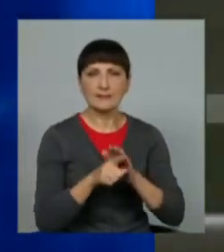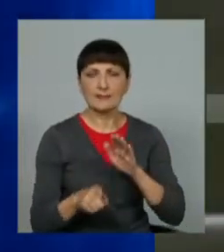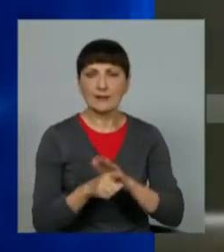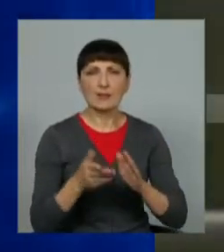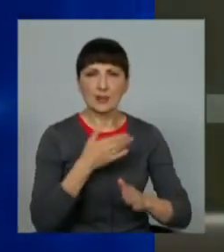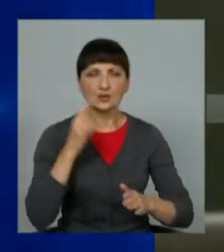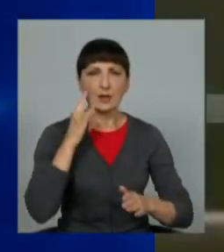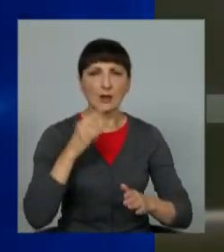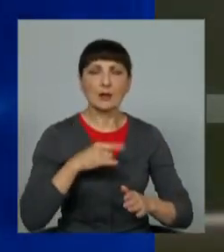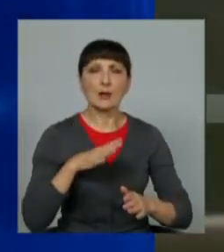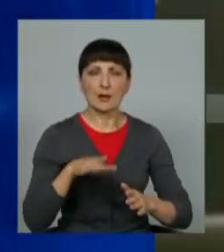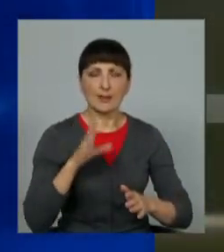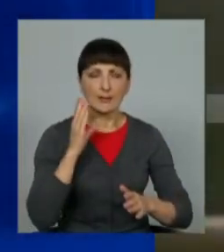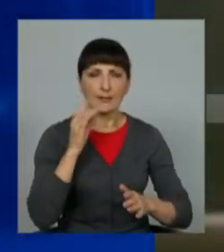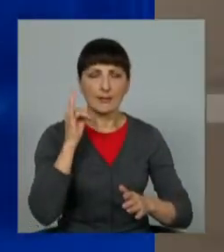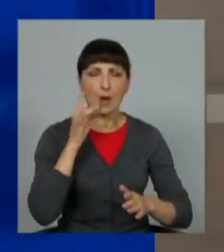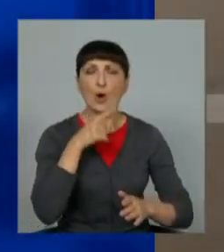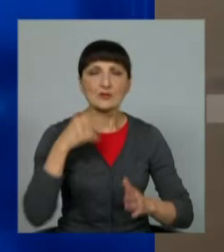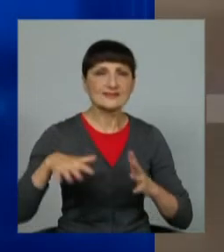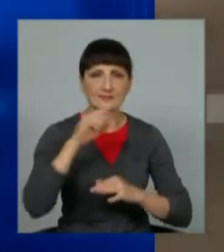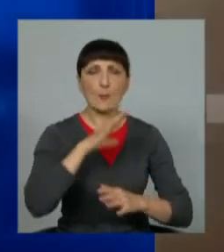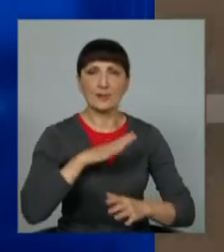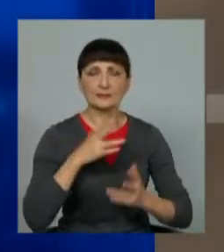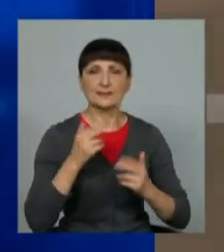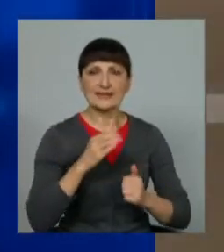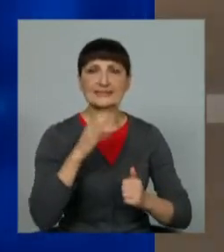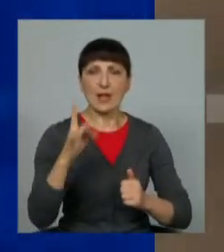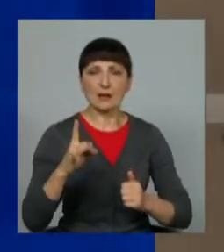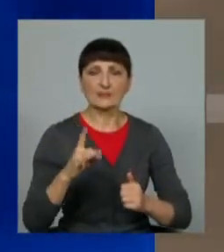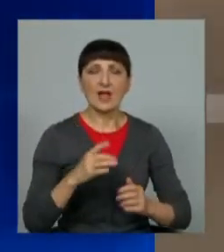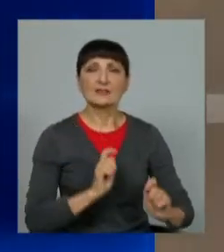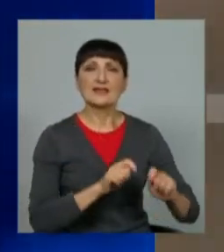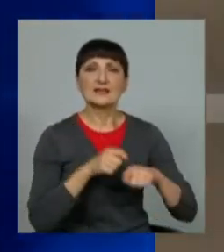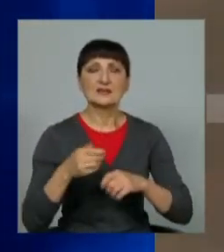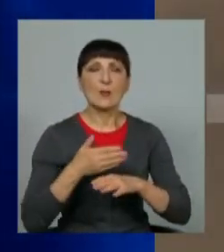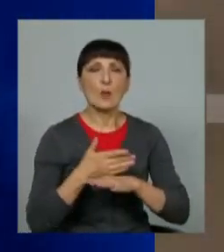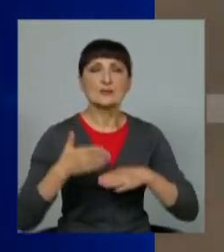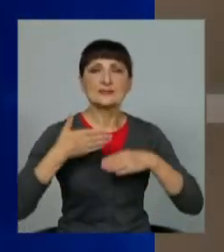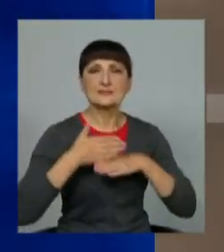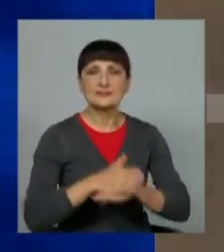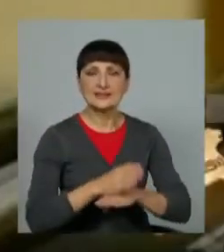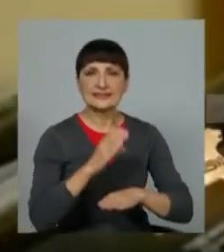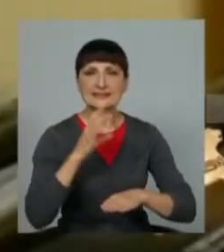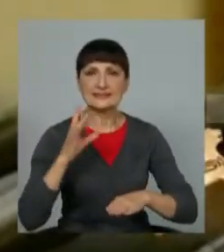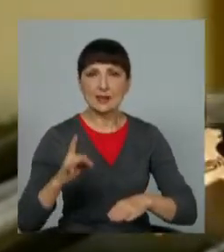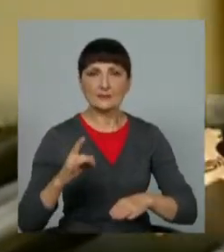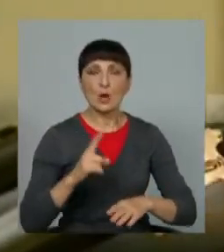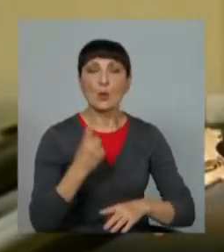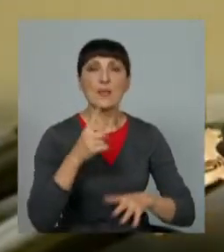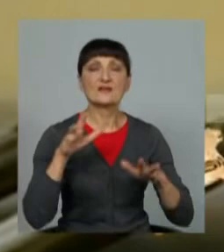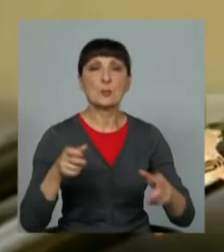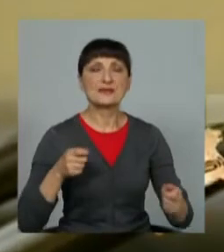обладала наша страна на заре независимости. Разрушительное наследство досталось после раскола Советского Союза. Но первый